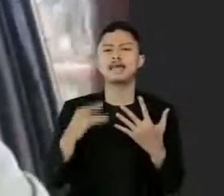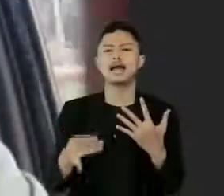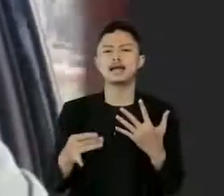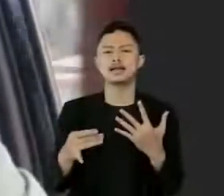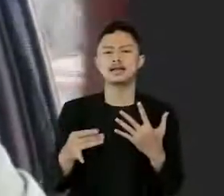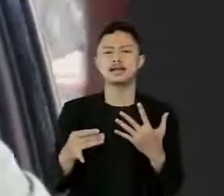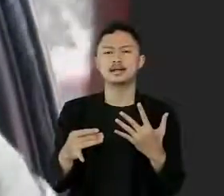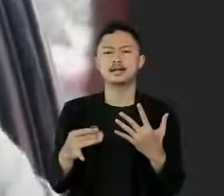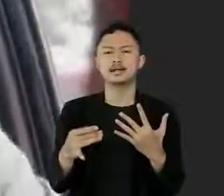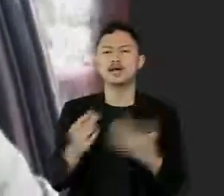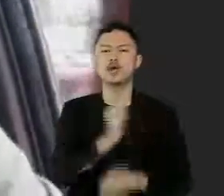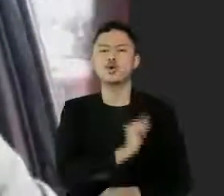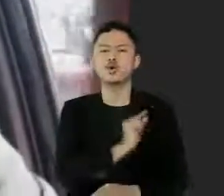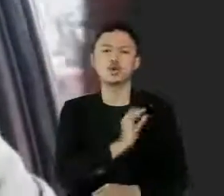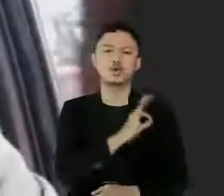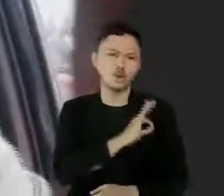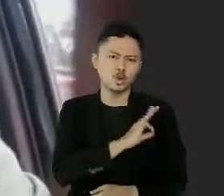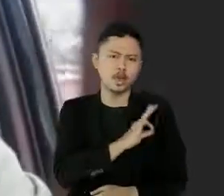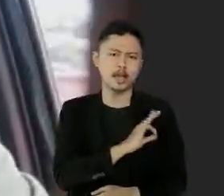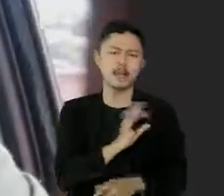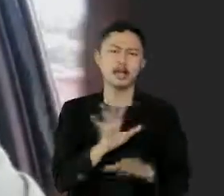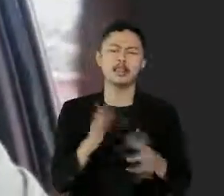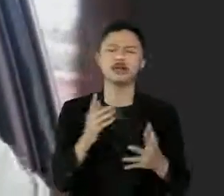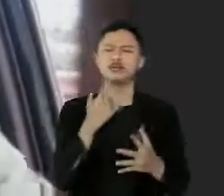untuk mengungkit,